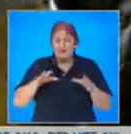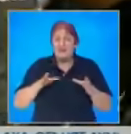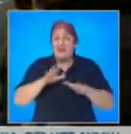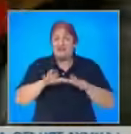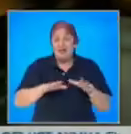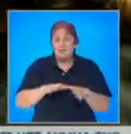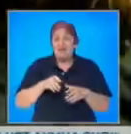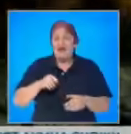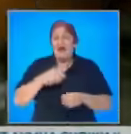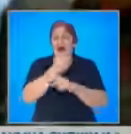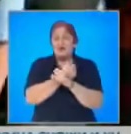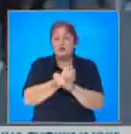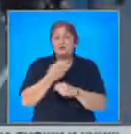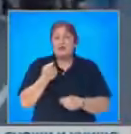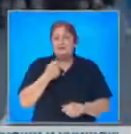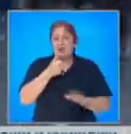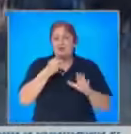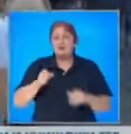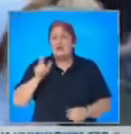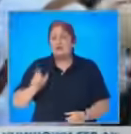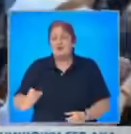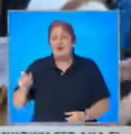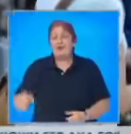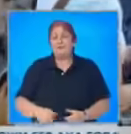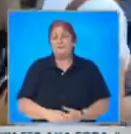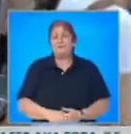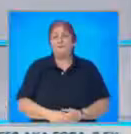тълпата. Арестувани са най-малко 60 души.